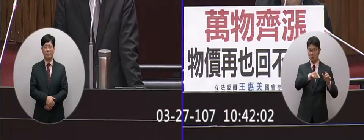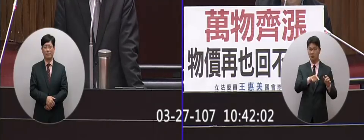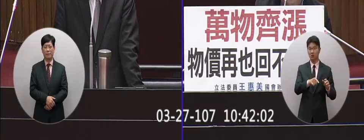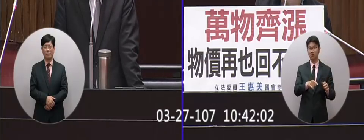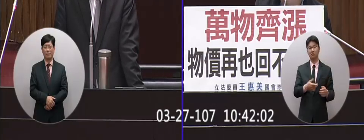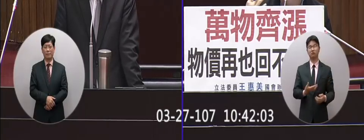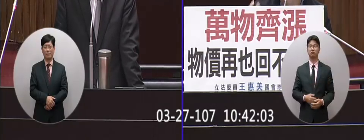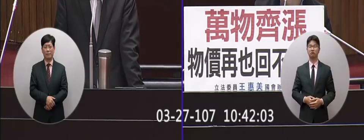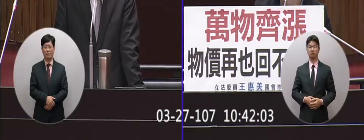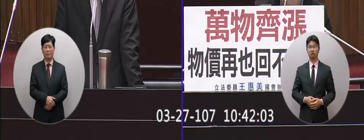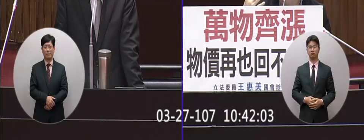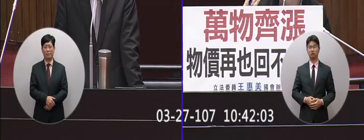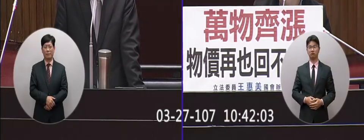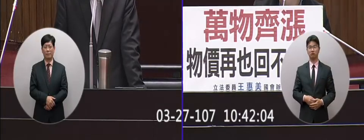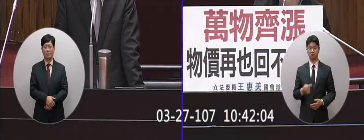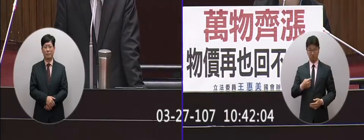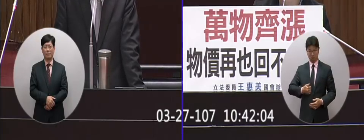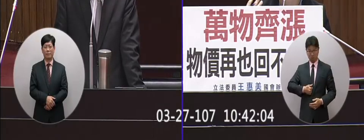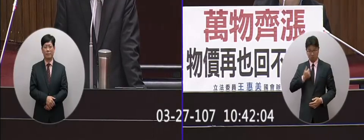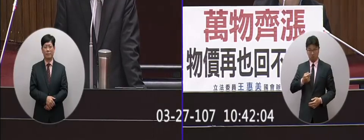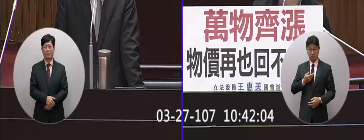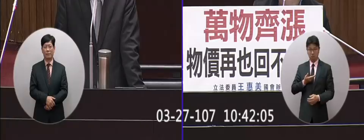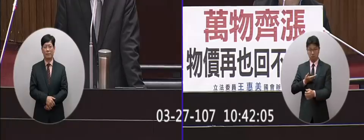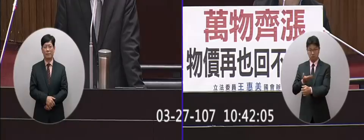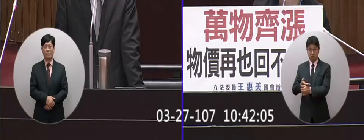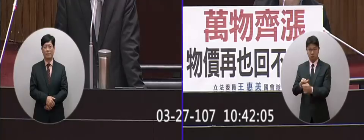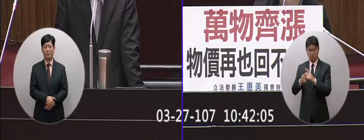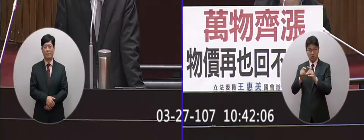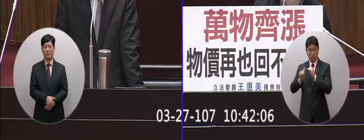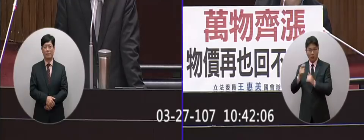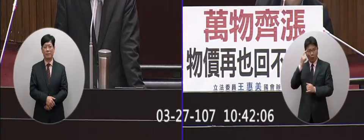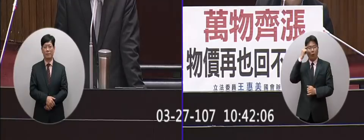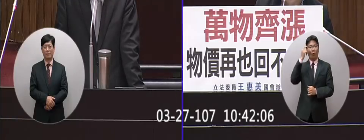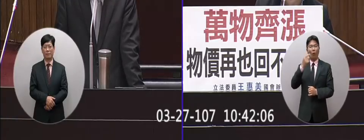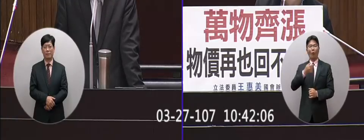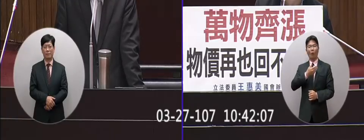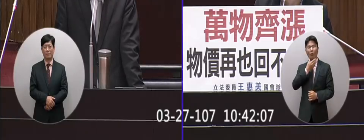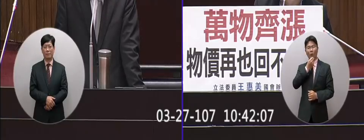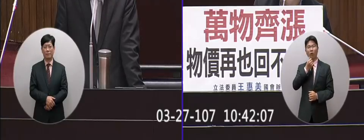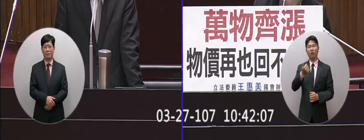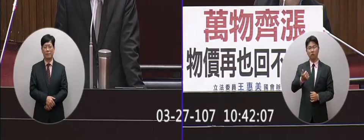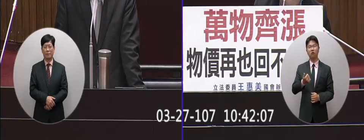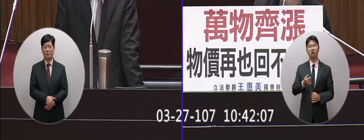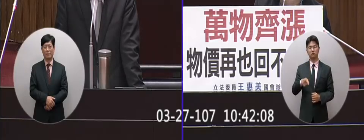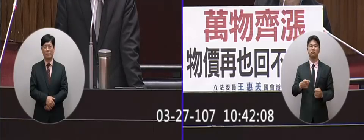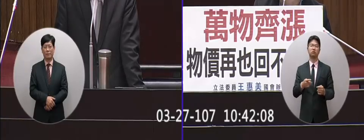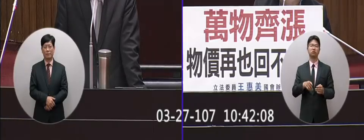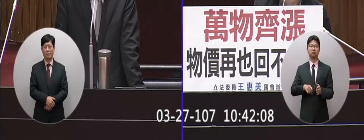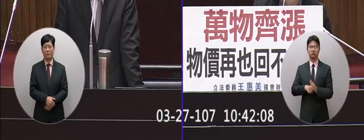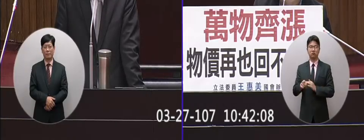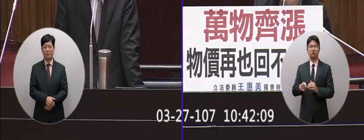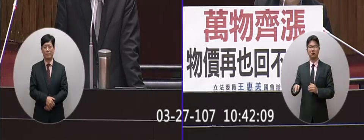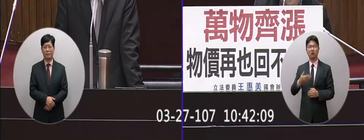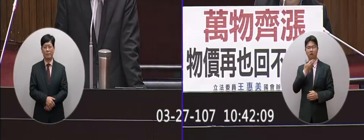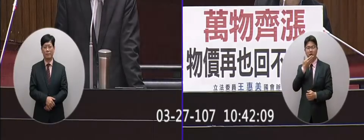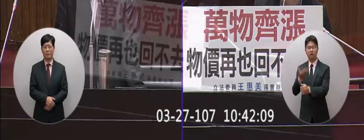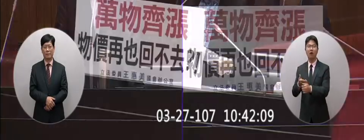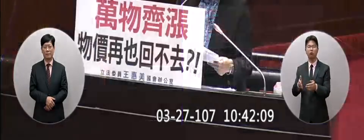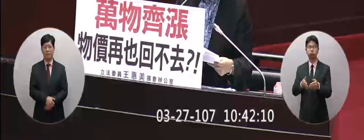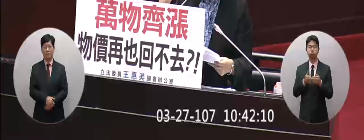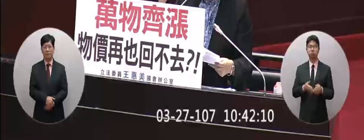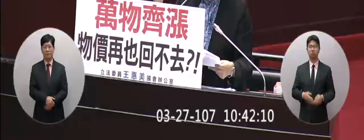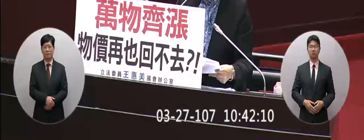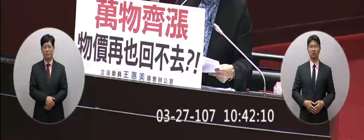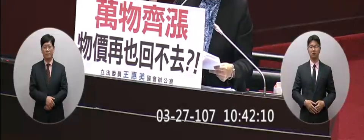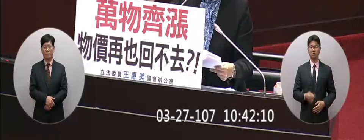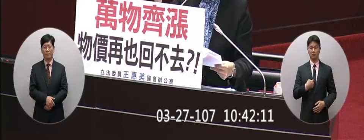所以我们还是希望说真正能够让民众有实在的一个感受，那才是最直接的嘛哈。那我们怎么